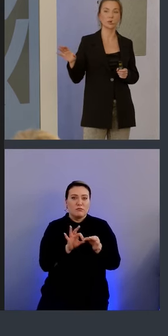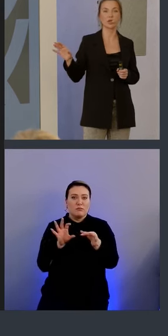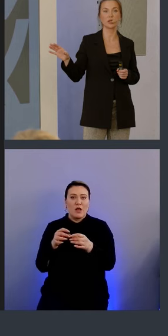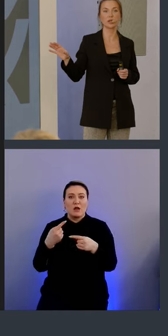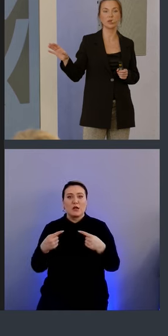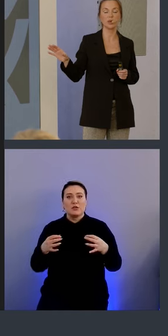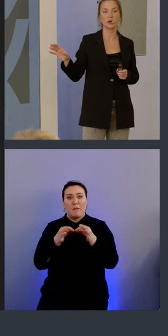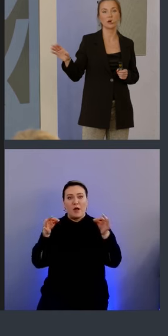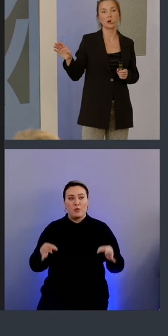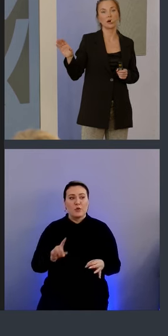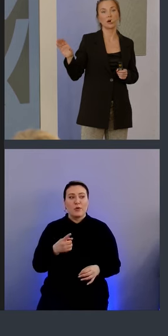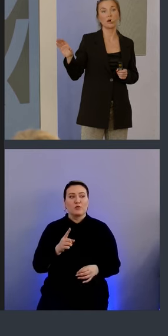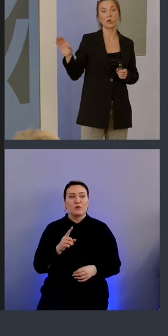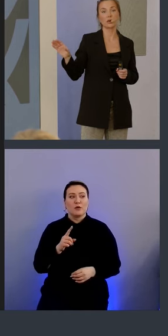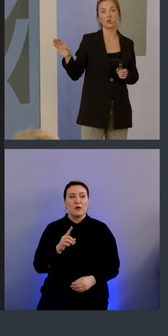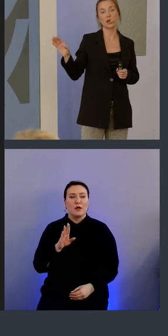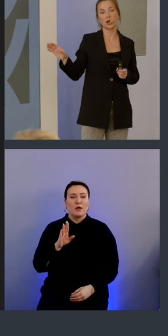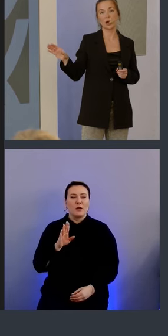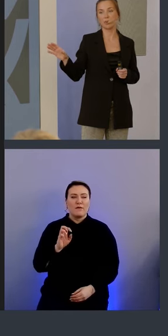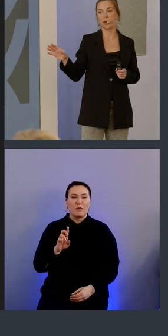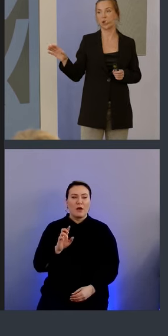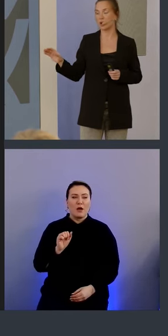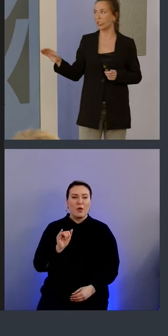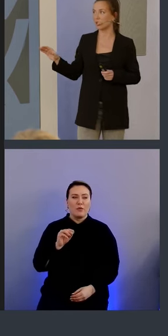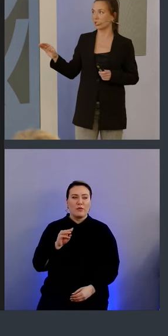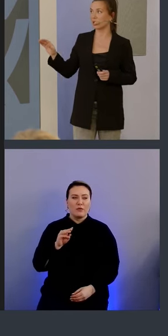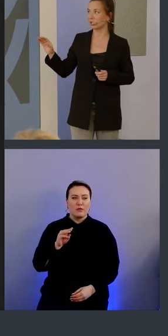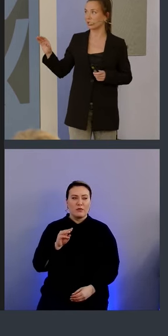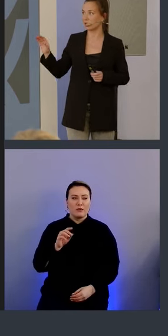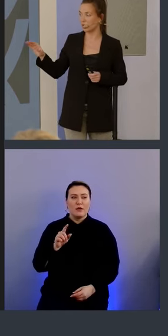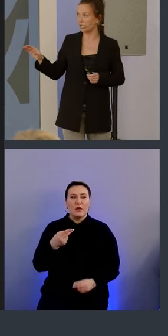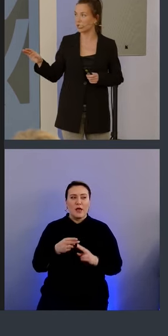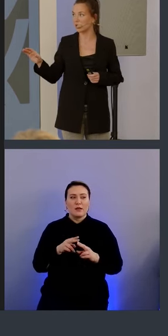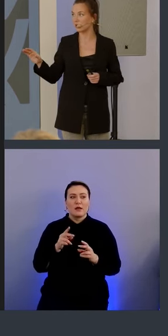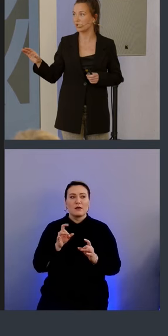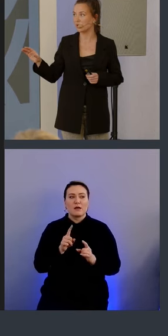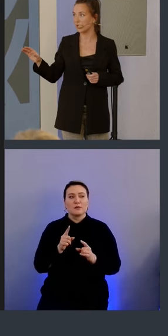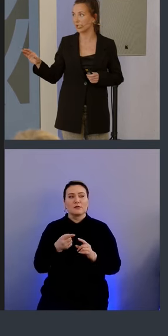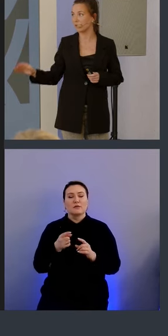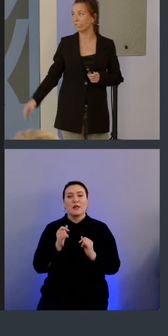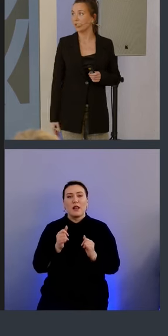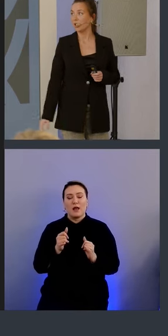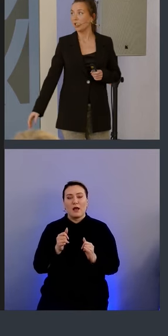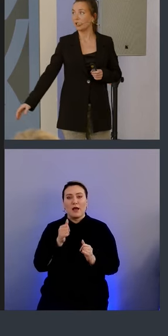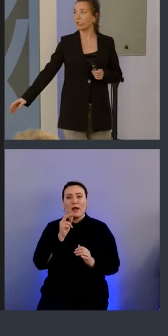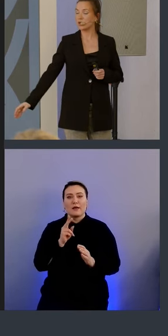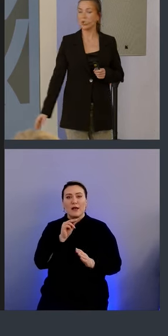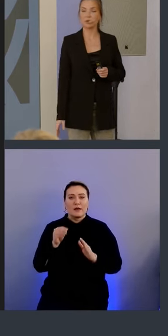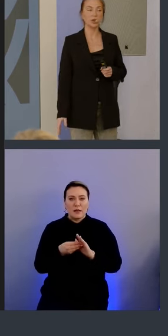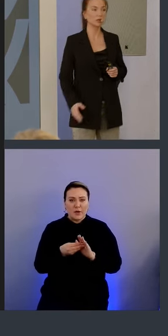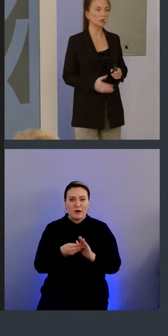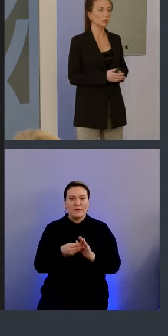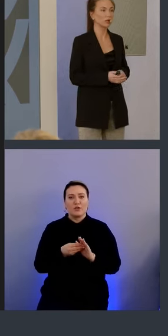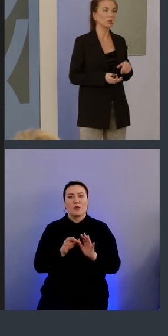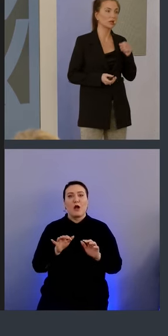поскольку WebOSN — это именно браузерная API для криптографической аутентификации. И в